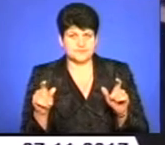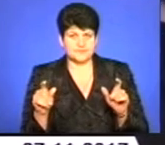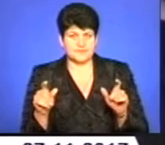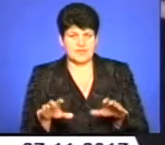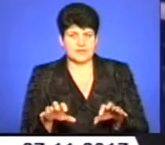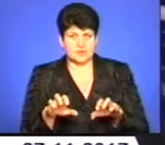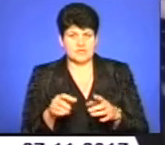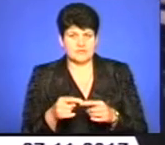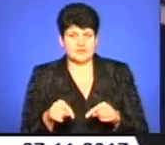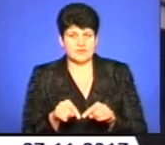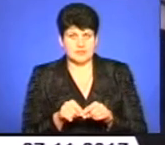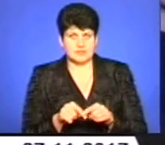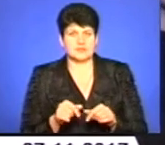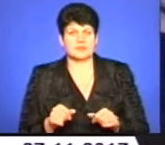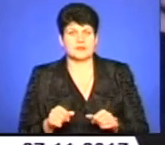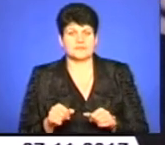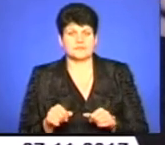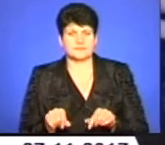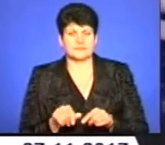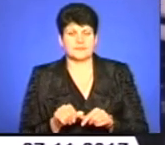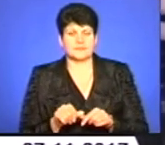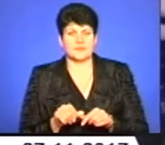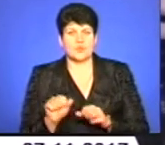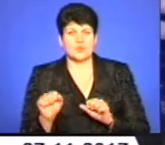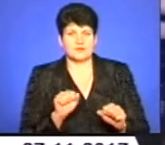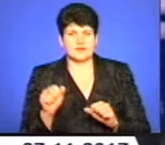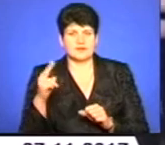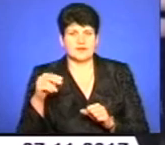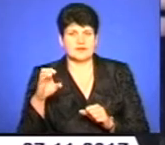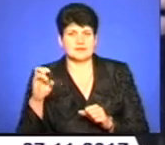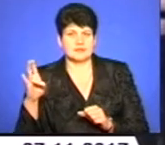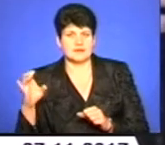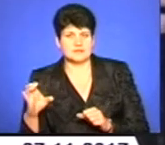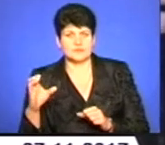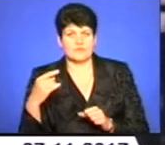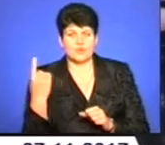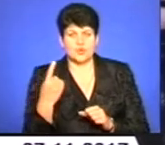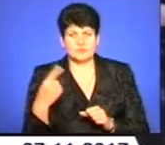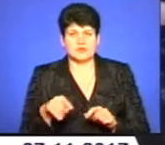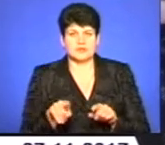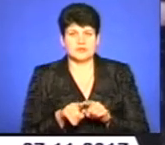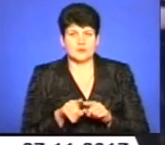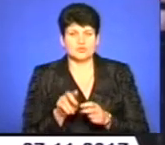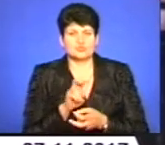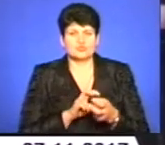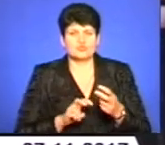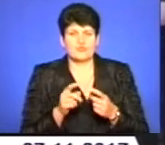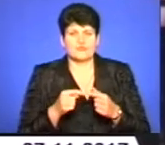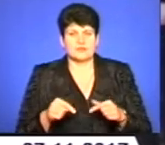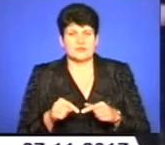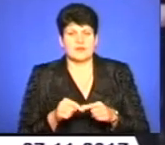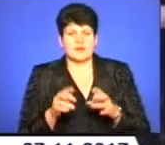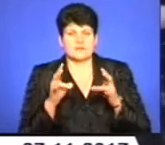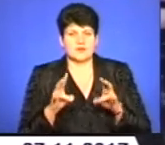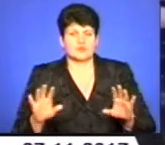Кінологічне відділення, позаштатне кінологічне відділення управління ДСНС в області, а також гірничо-пошукове відділення